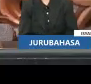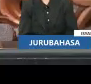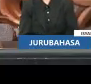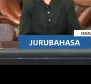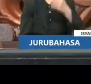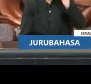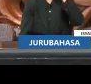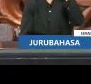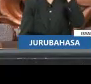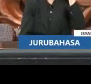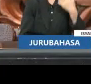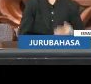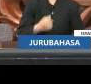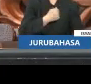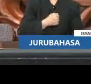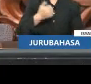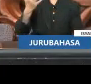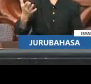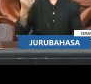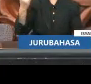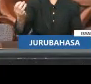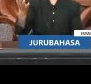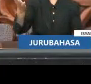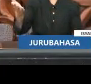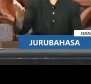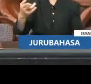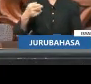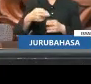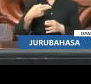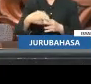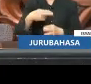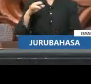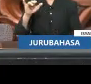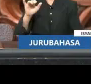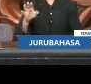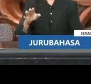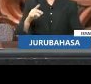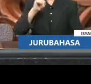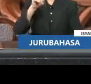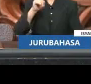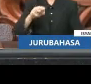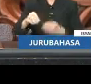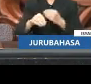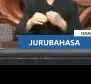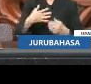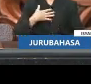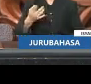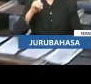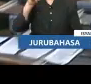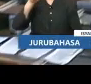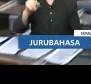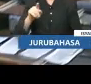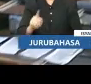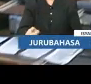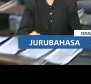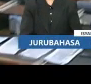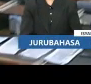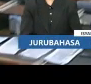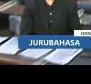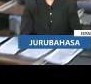Maaf, okey sekali Yang Berhormat. Terima kasih. Ringkas ya. Ya, Tan Sri yang di-Pertua Suara dan Tampan. Saya ingin bertanya Yang Berhormat Timbal